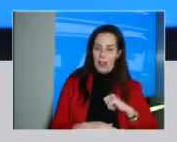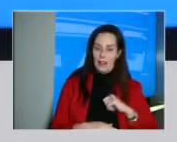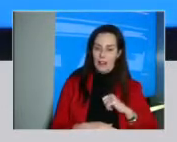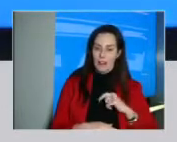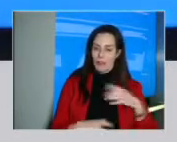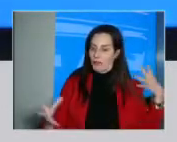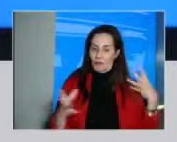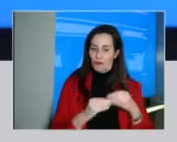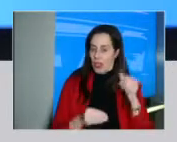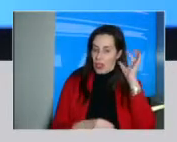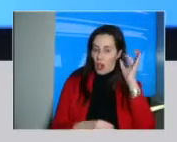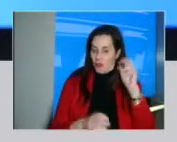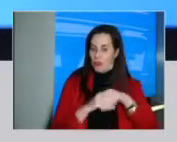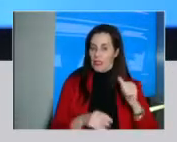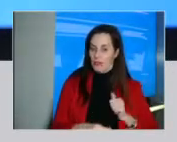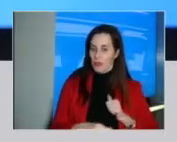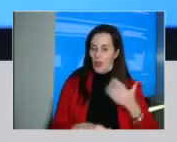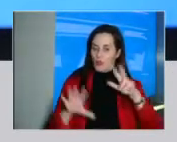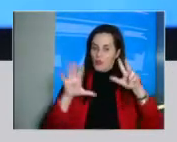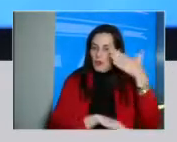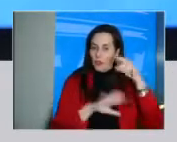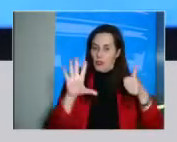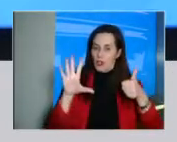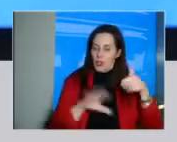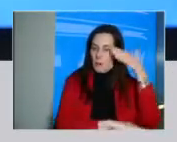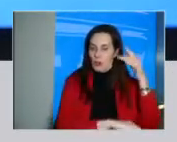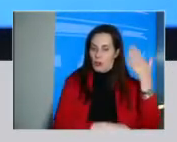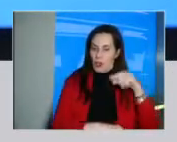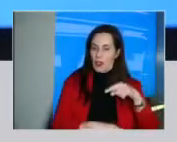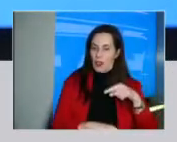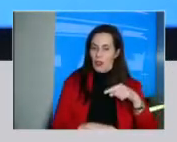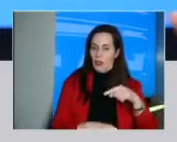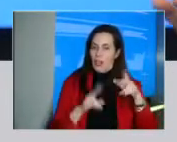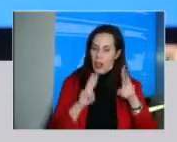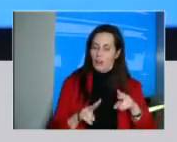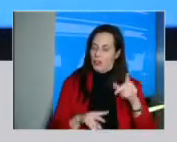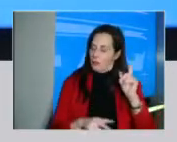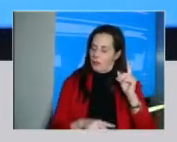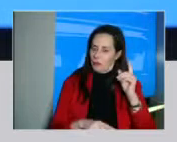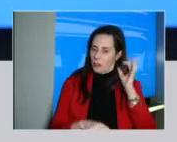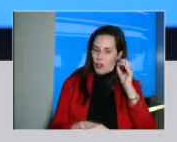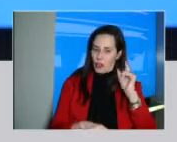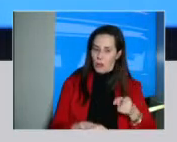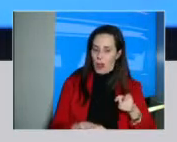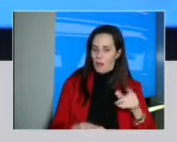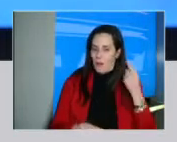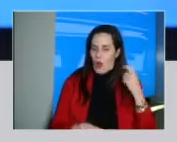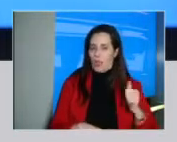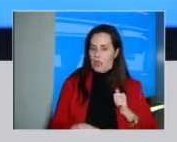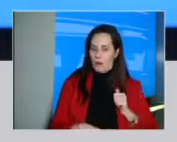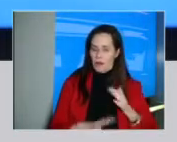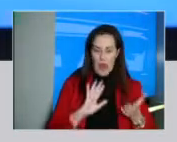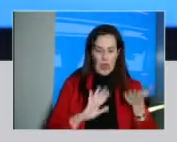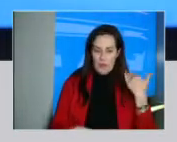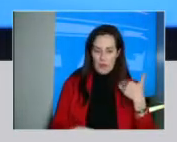במשך כל השנים האלה. היו עוד 8 מדינות או 6 מדינות שהיה להם אפשרות לחייב נשים, הם לא חייבו מעולם. ורק